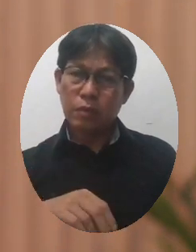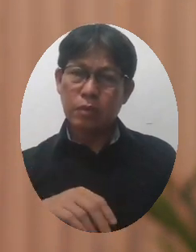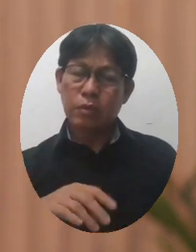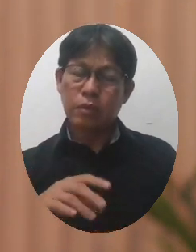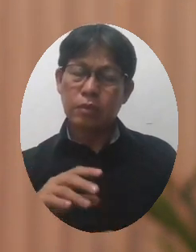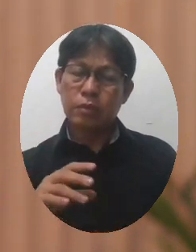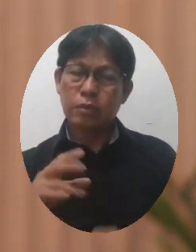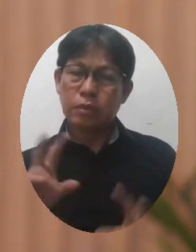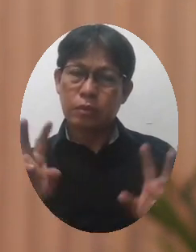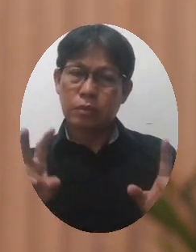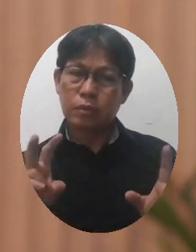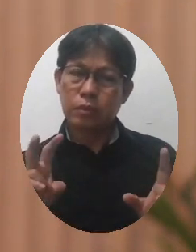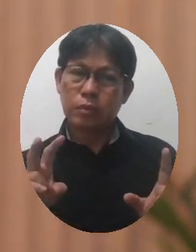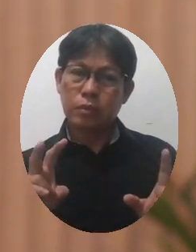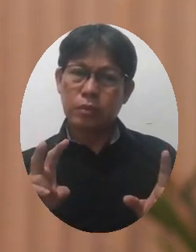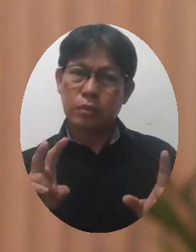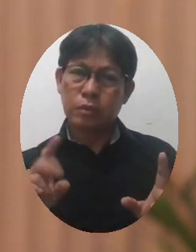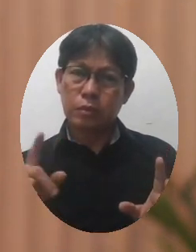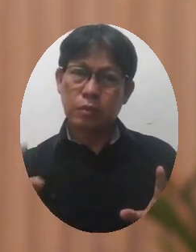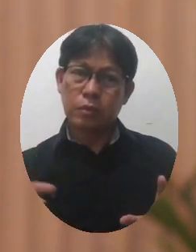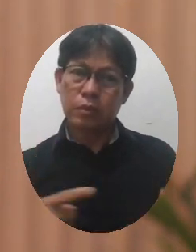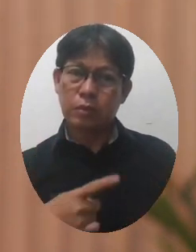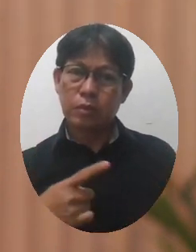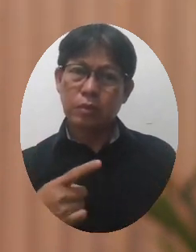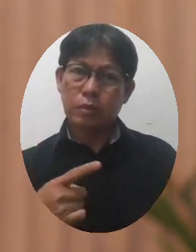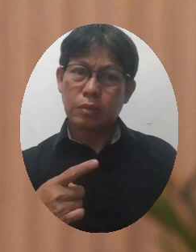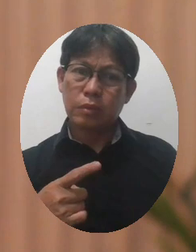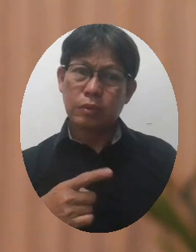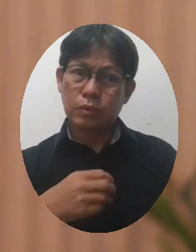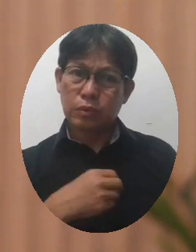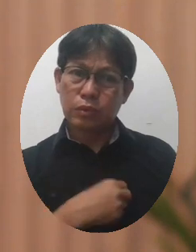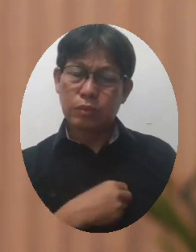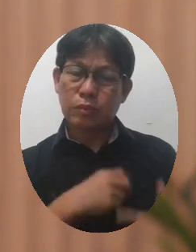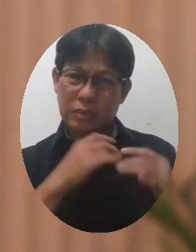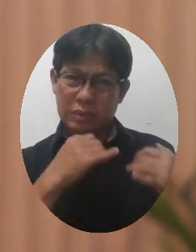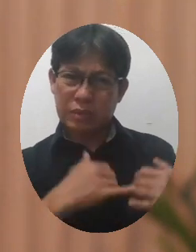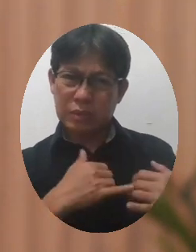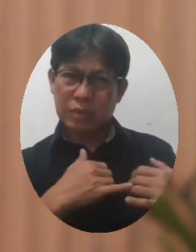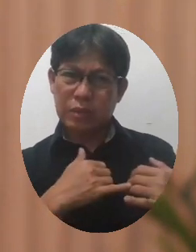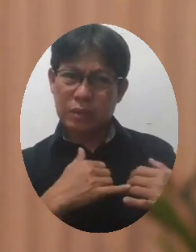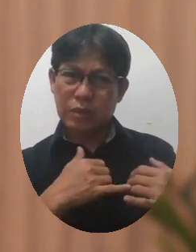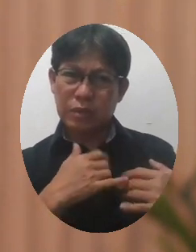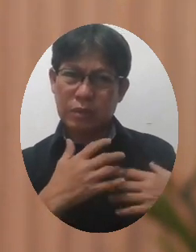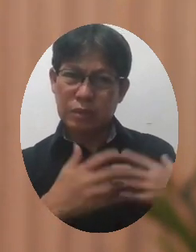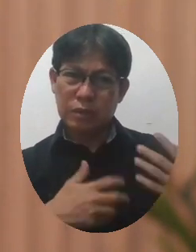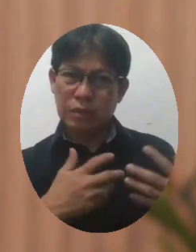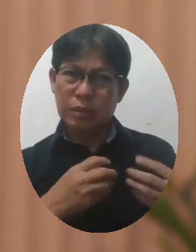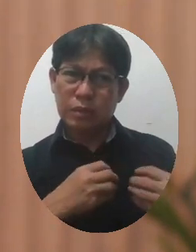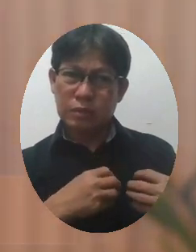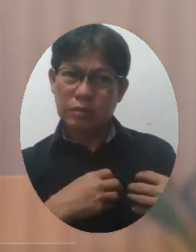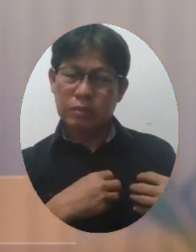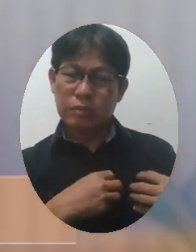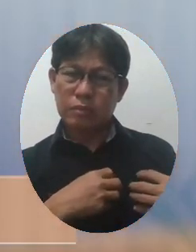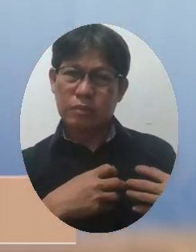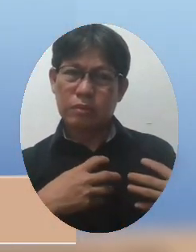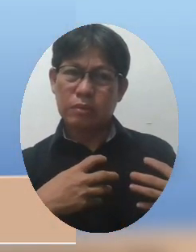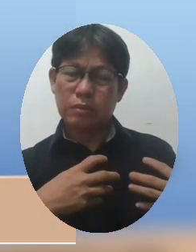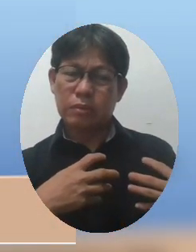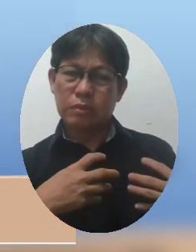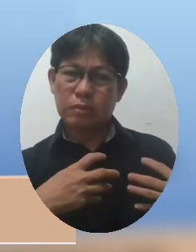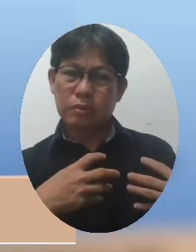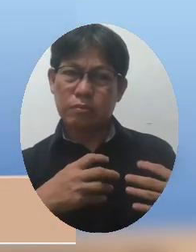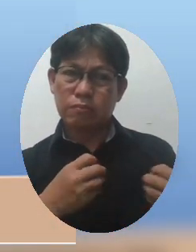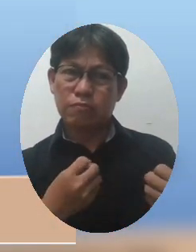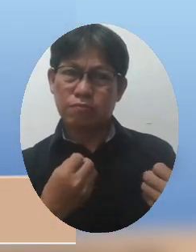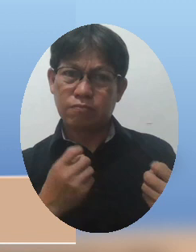hepatic schistosomiasis, kung saan ang schistosome ay naglay ng eggs sa atay tapos